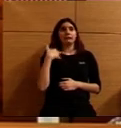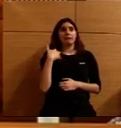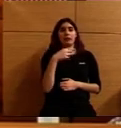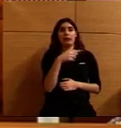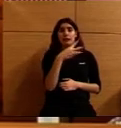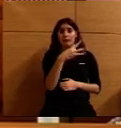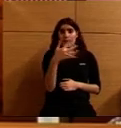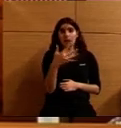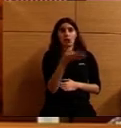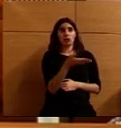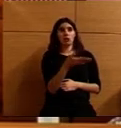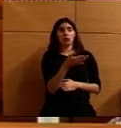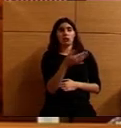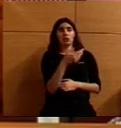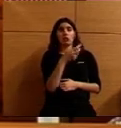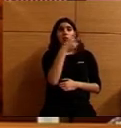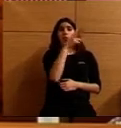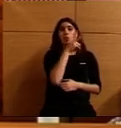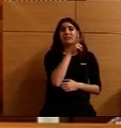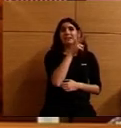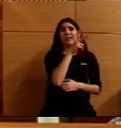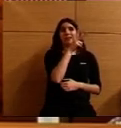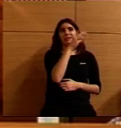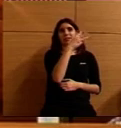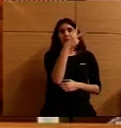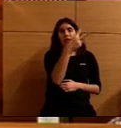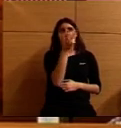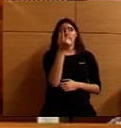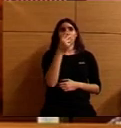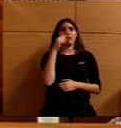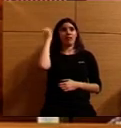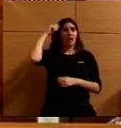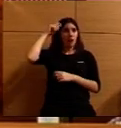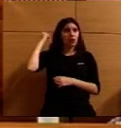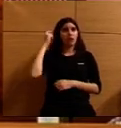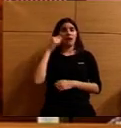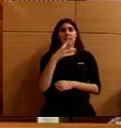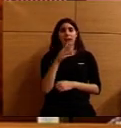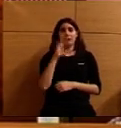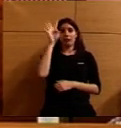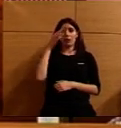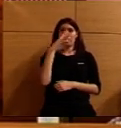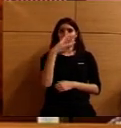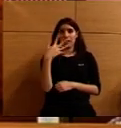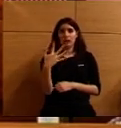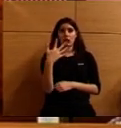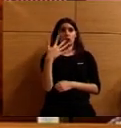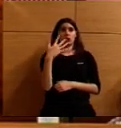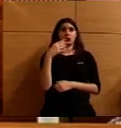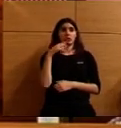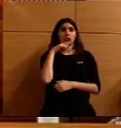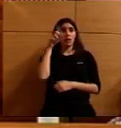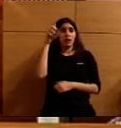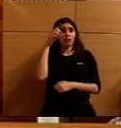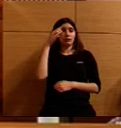el 35, Huesca el 32, Terol el 30, Saragossa el 30, Barcelona el 35, Girona el